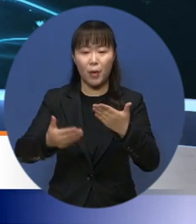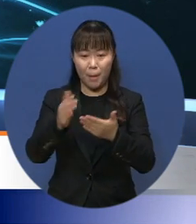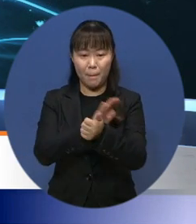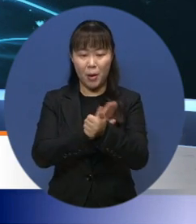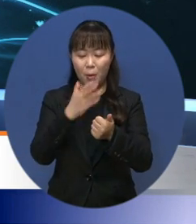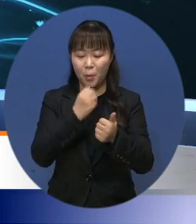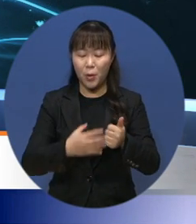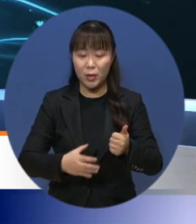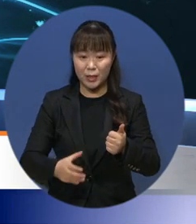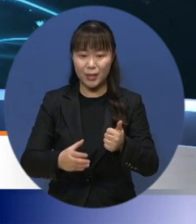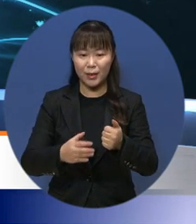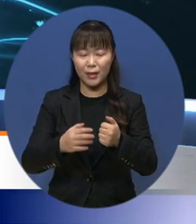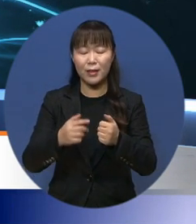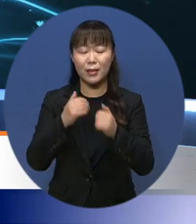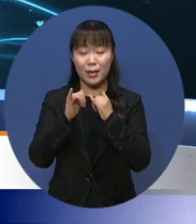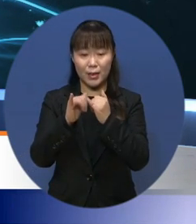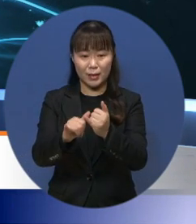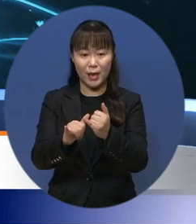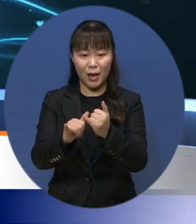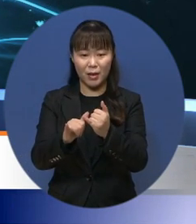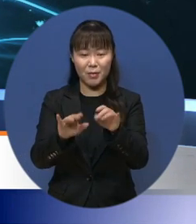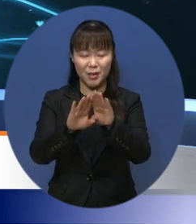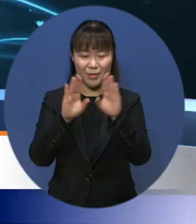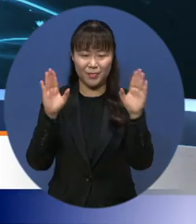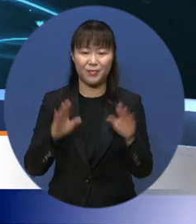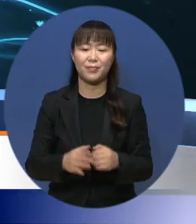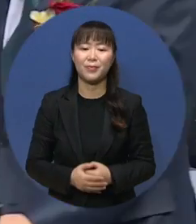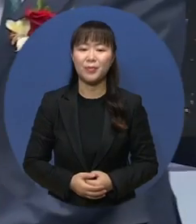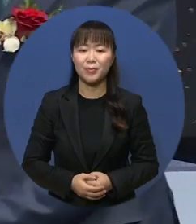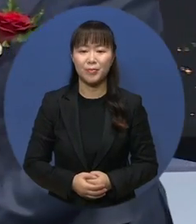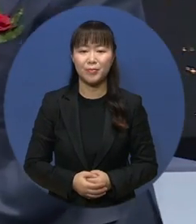열렸습니다. 자세한 내용 정두리 기자가 보도합니다.